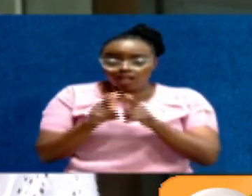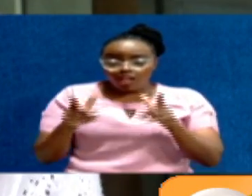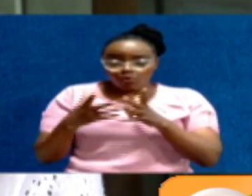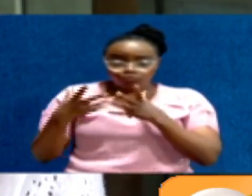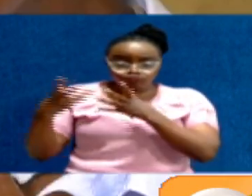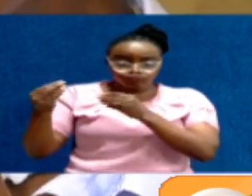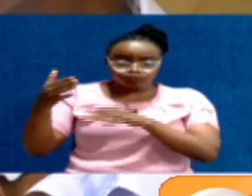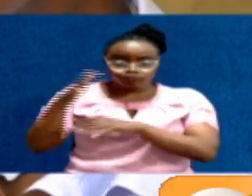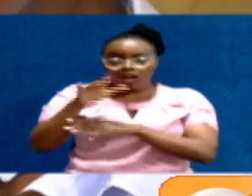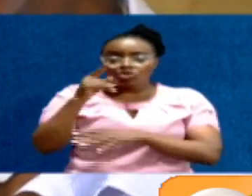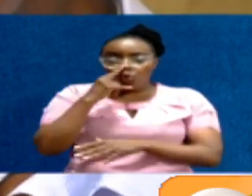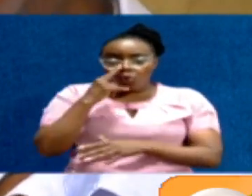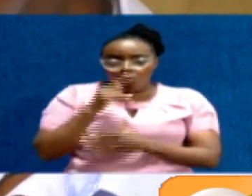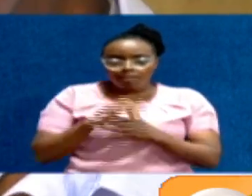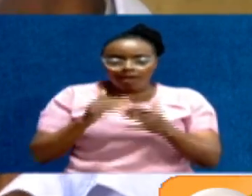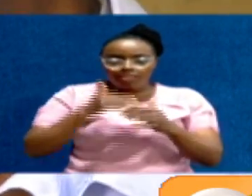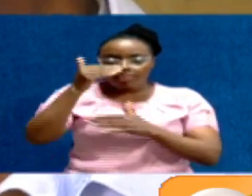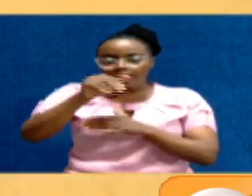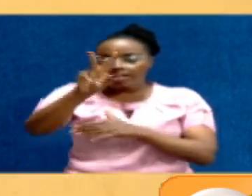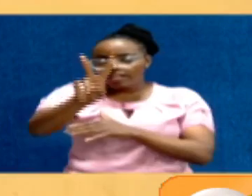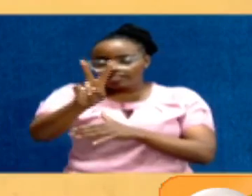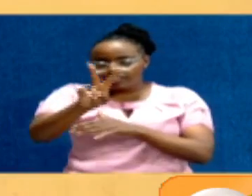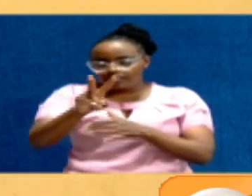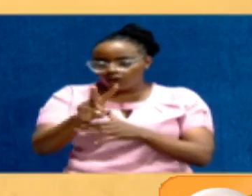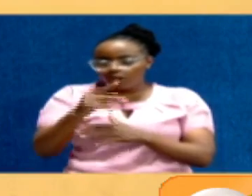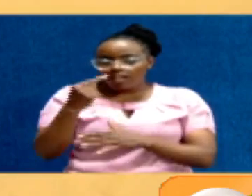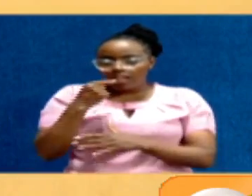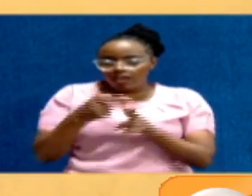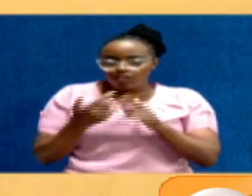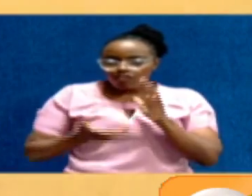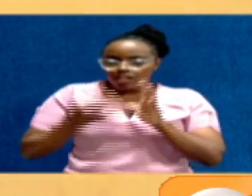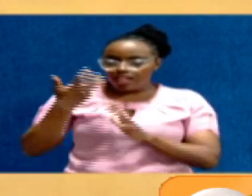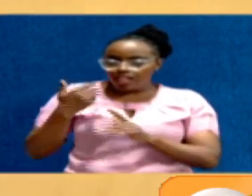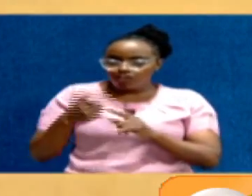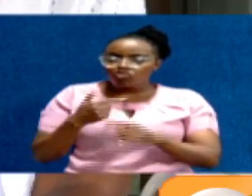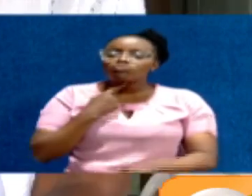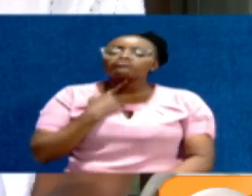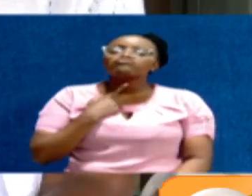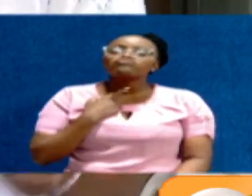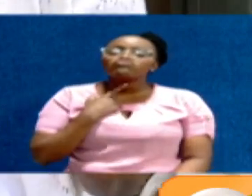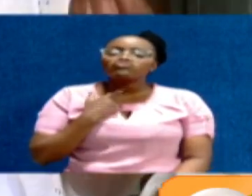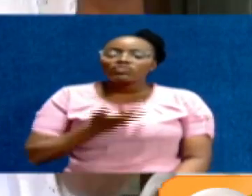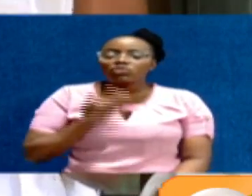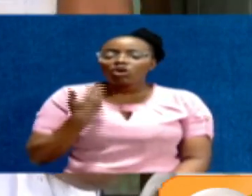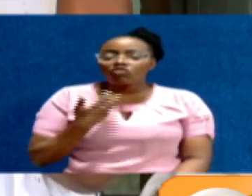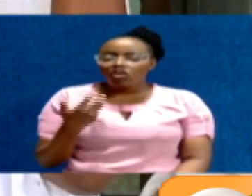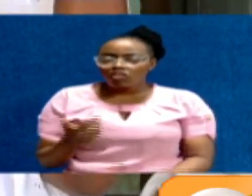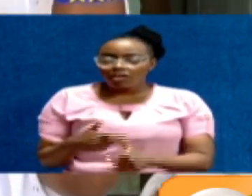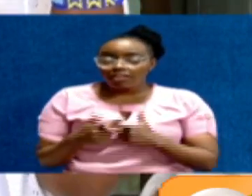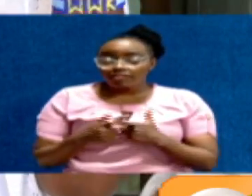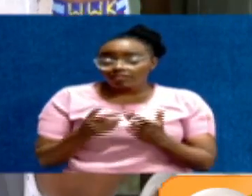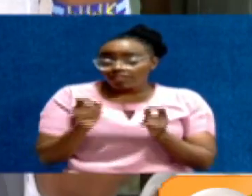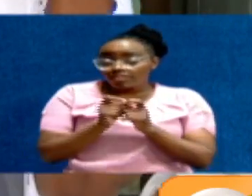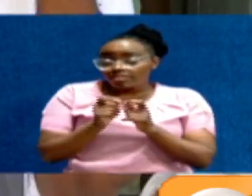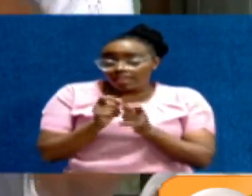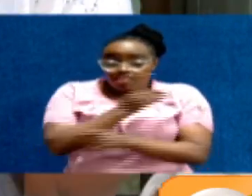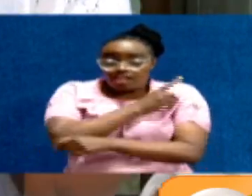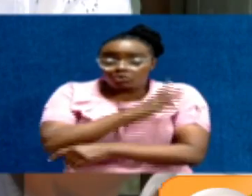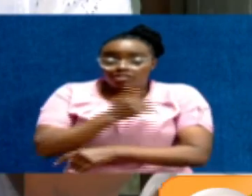tukaruhusiwa kuja nyumbani. A second operation was done to remove lymph nodes from his throat. Daktari si alikuwa amechukua